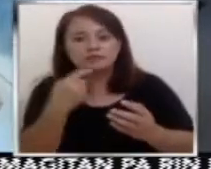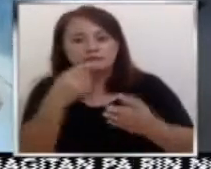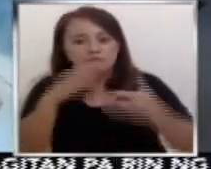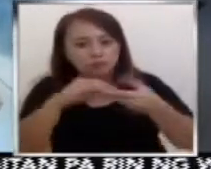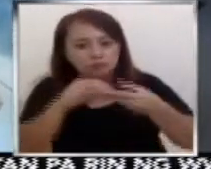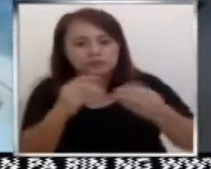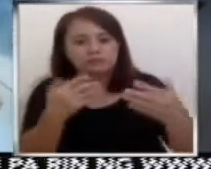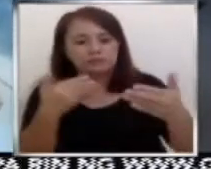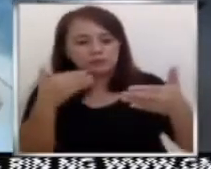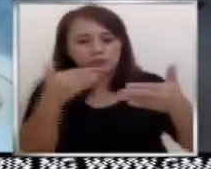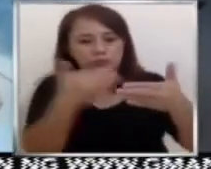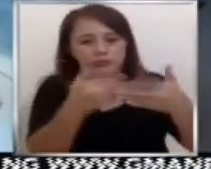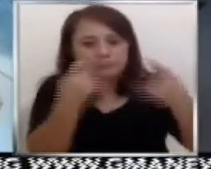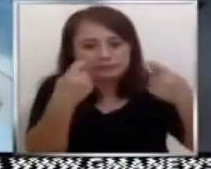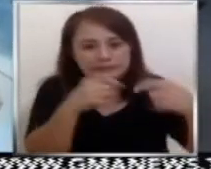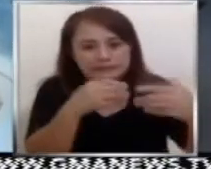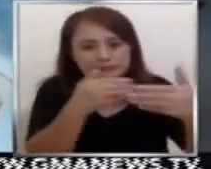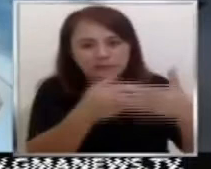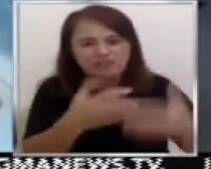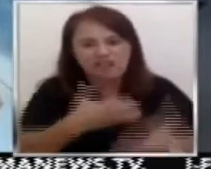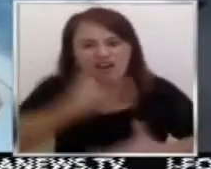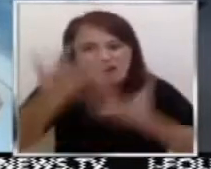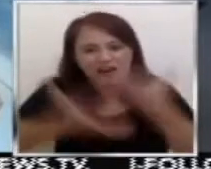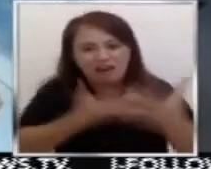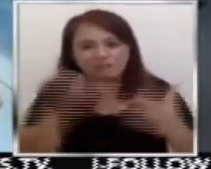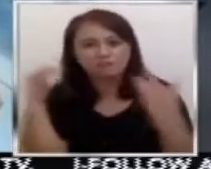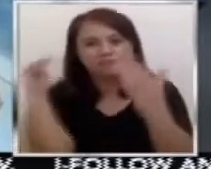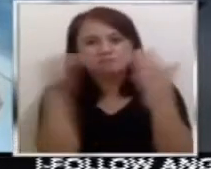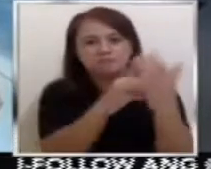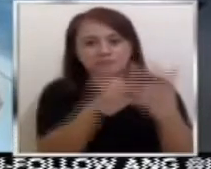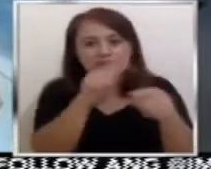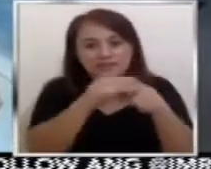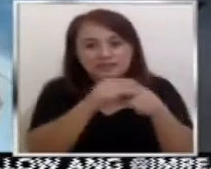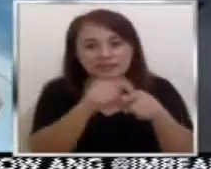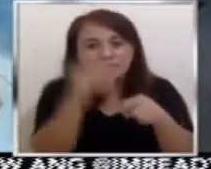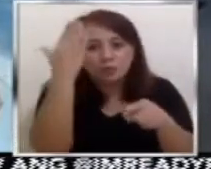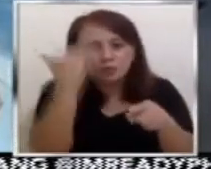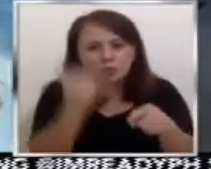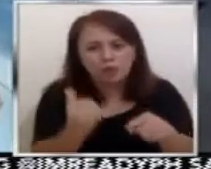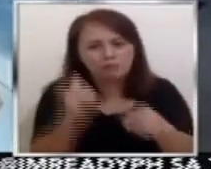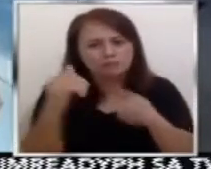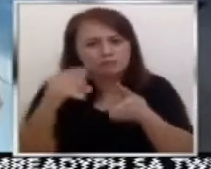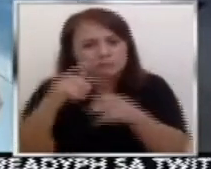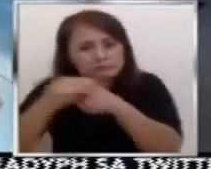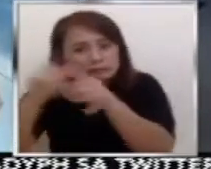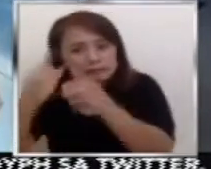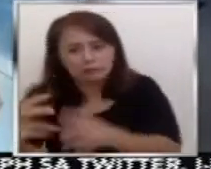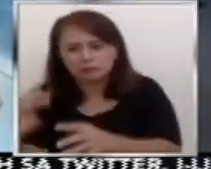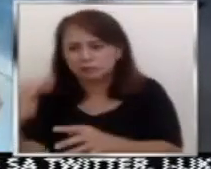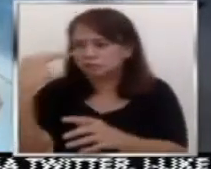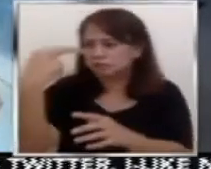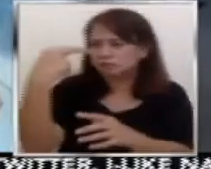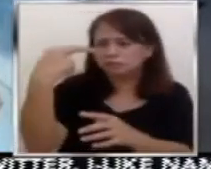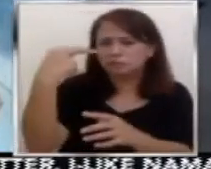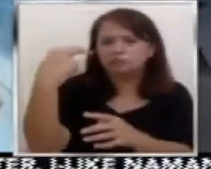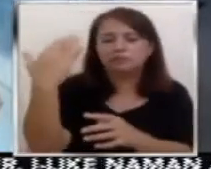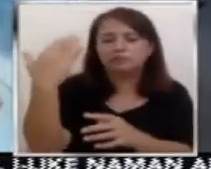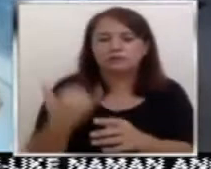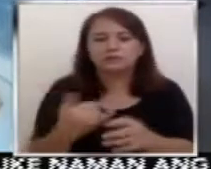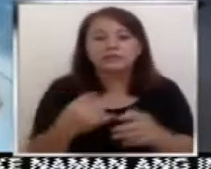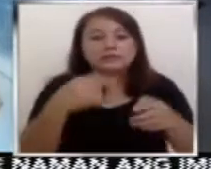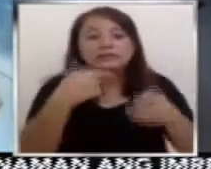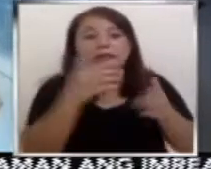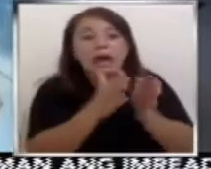kahapon. Nagsisigaw umano laban sa mga trainee dahil masama raw ang tingin sa kanya. Pinauuwi ng mga pulis ang suspect dahil lumalabag daw sa